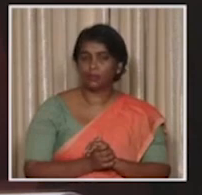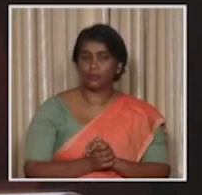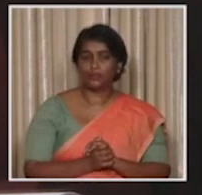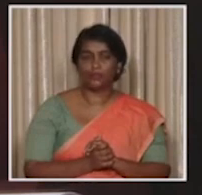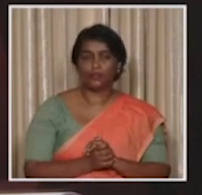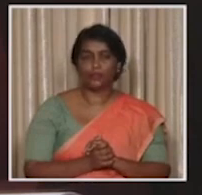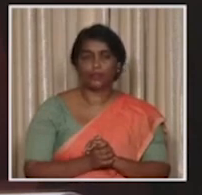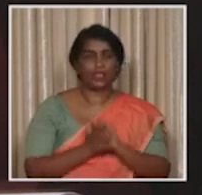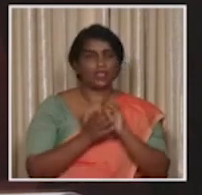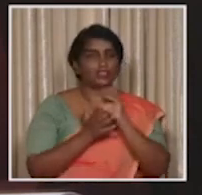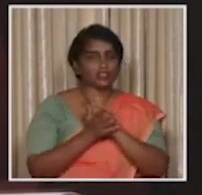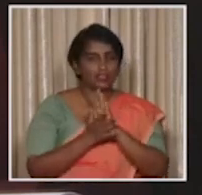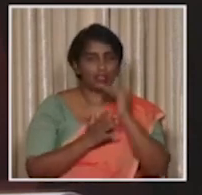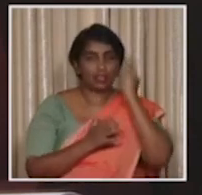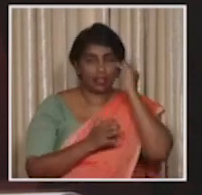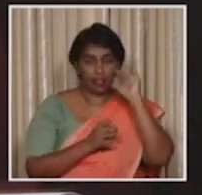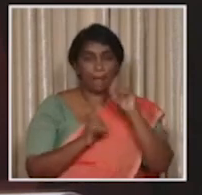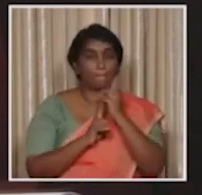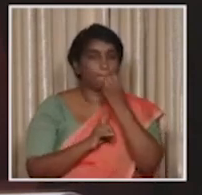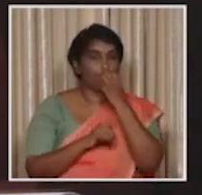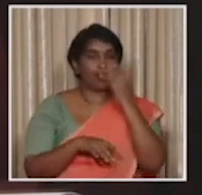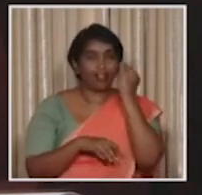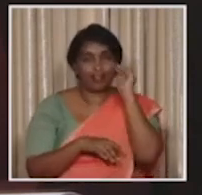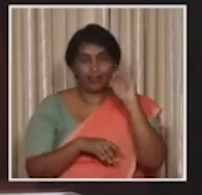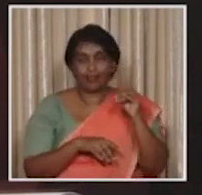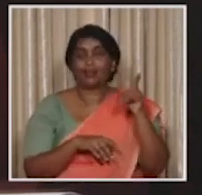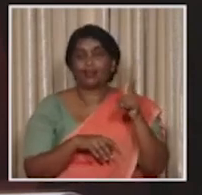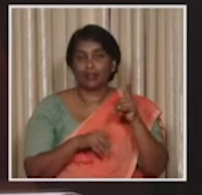තිබෙනවා. චමෝදි සංදීපනී දියණිය පේරාදෙණිය ශික්ෂණ රෝහලේ